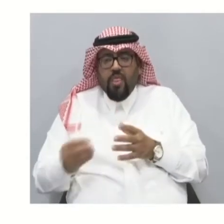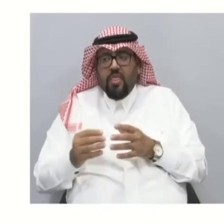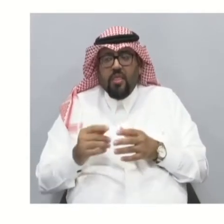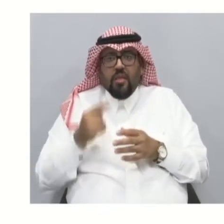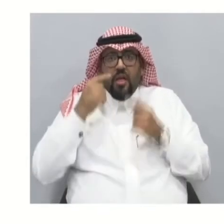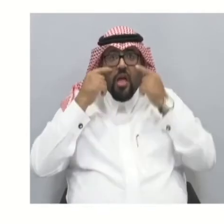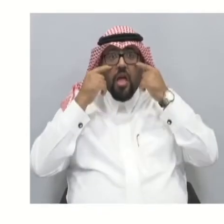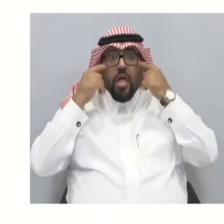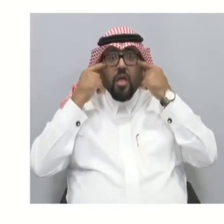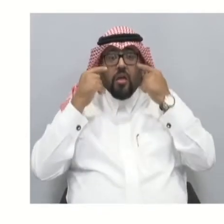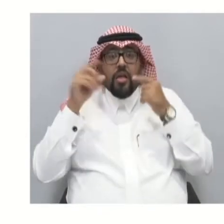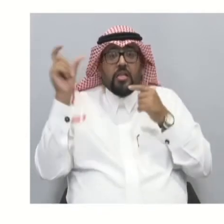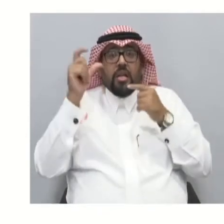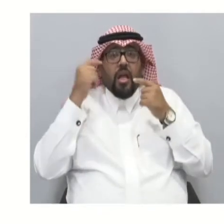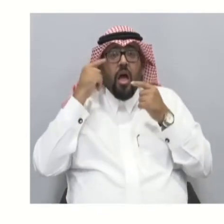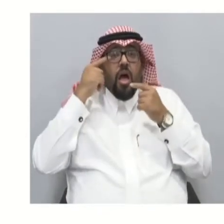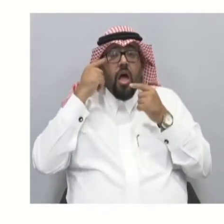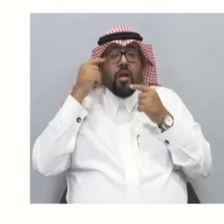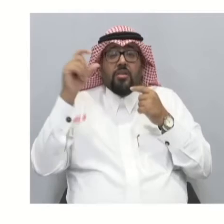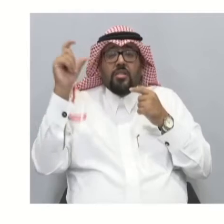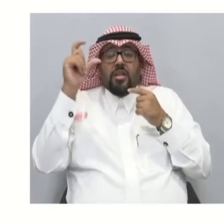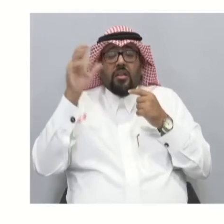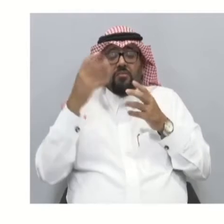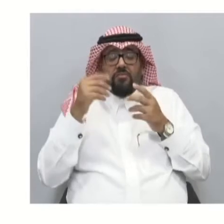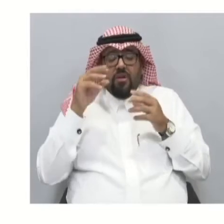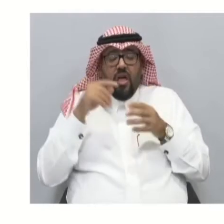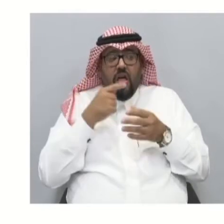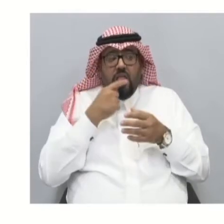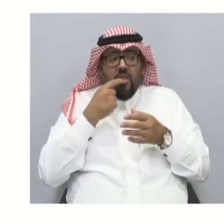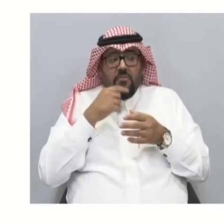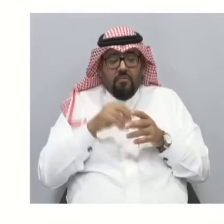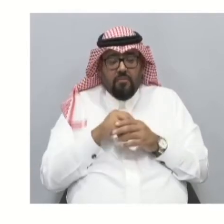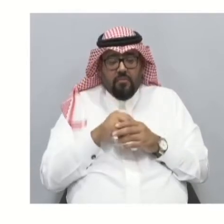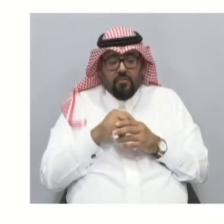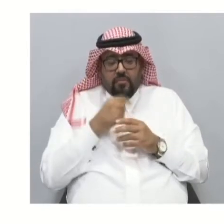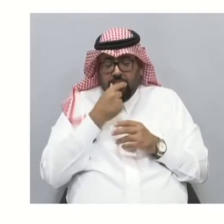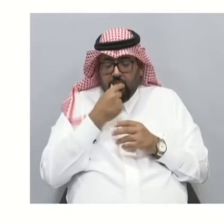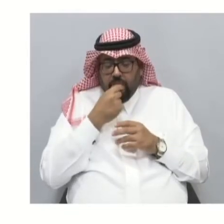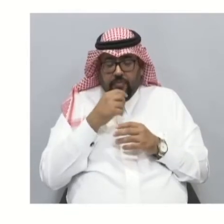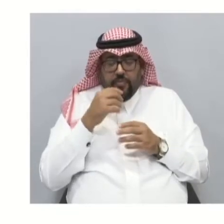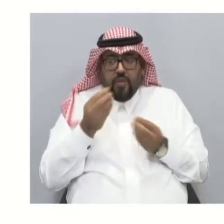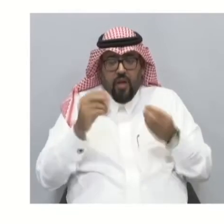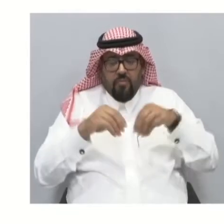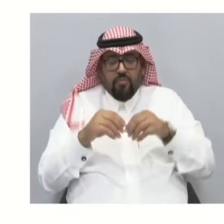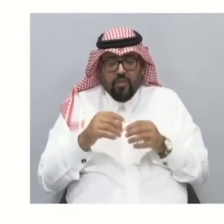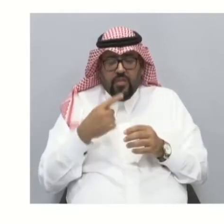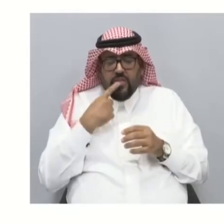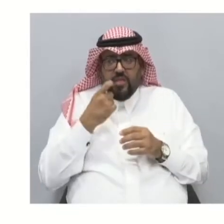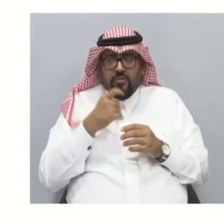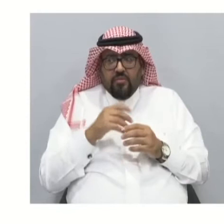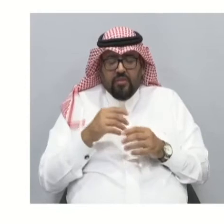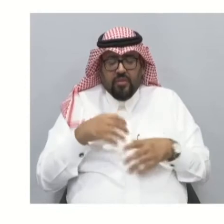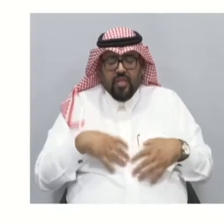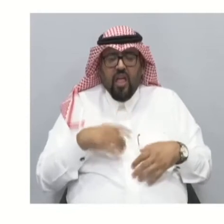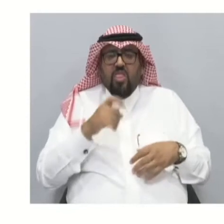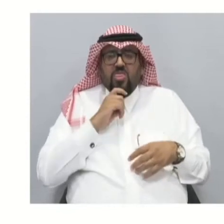زرقة العيون، وتتفاعل النيترات مع هيموغلوبين الدم مكونة مركبا معقدا يسبب الإنسان